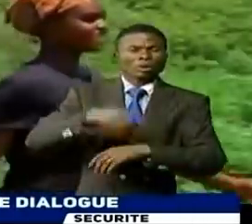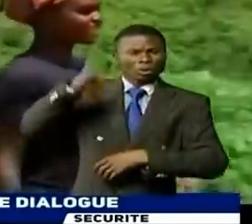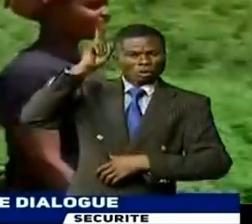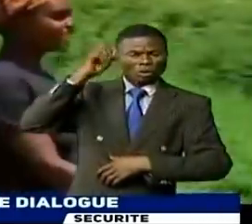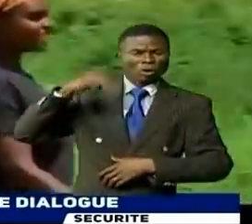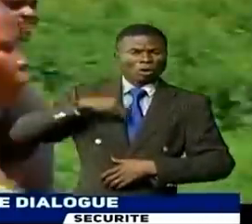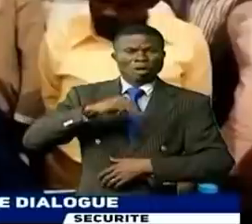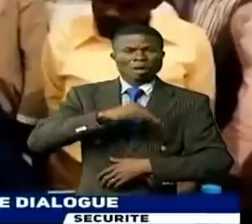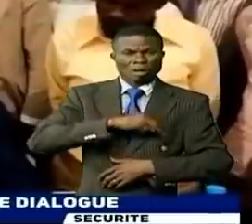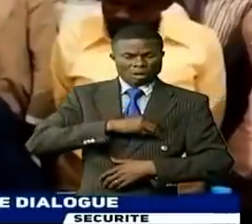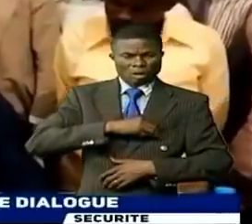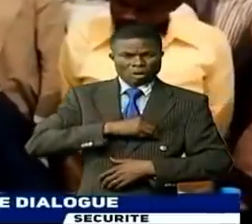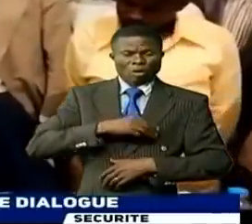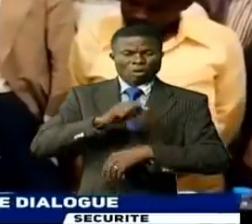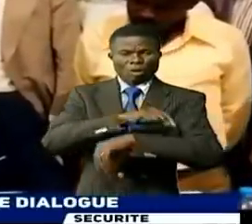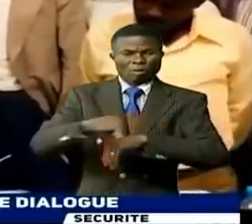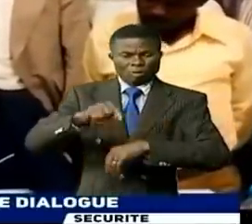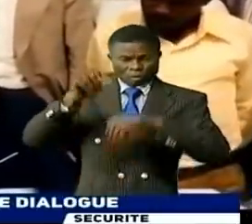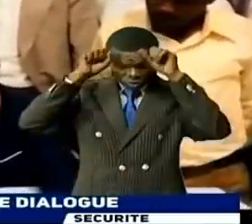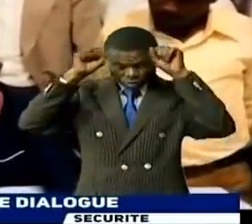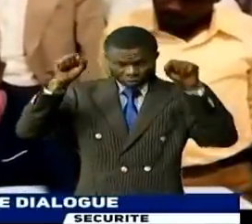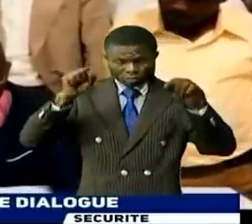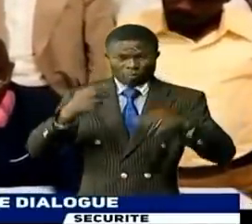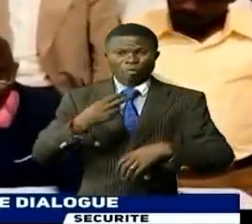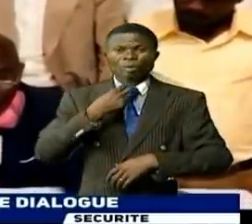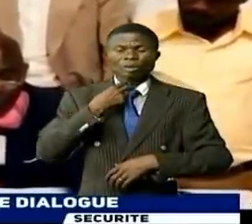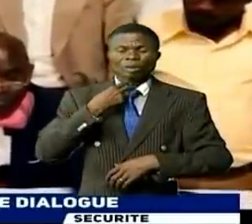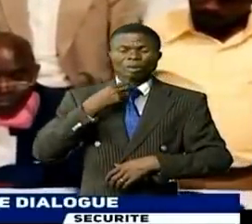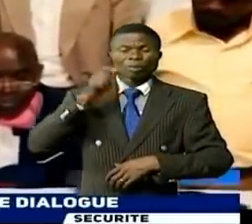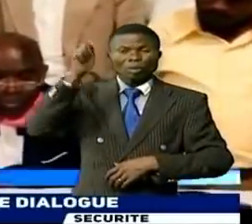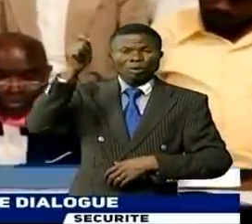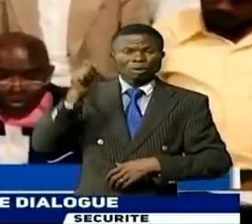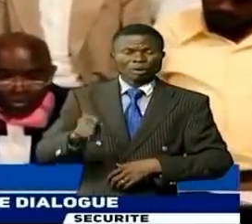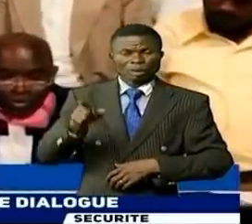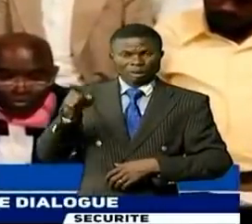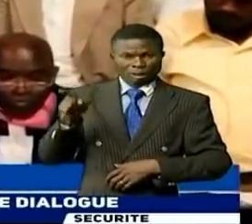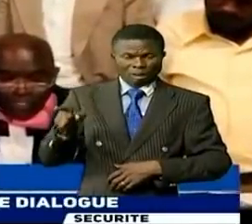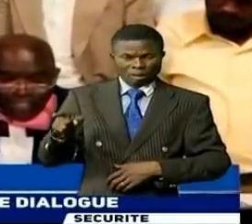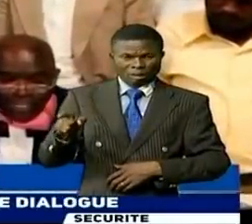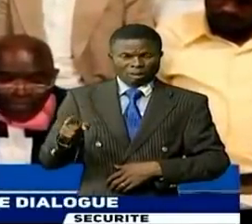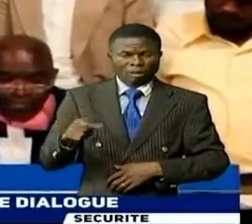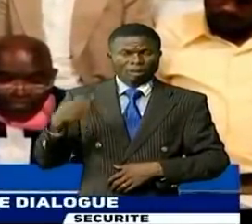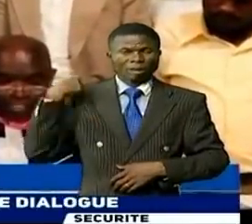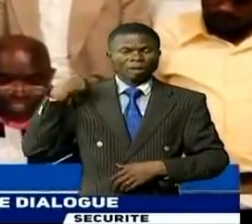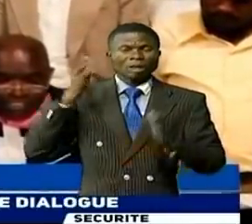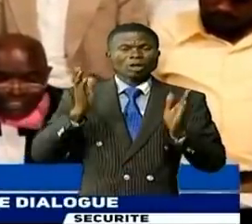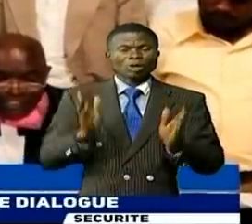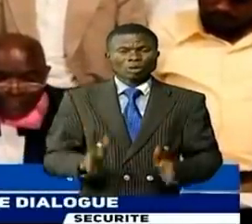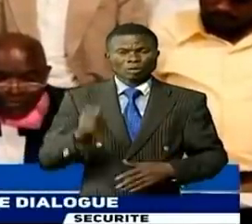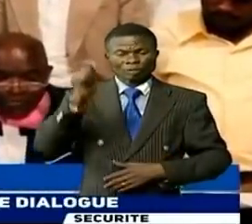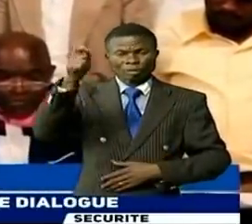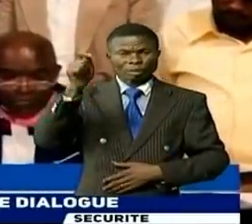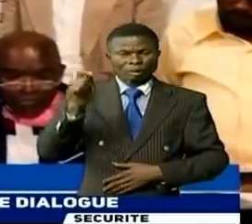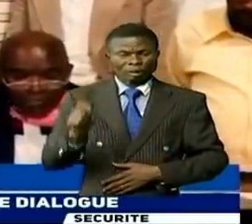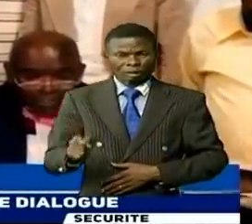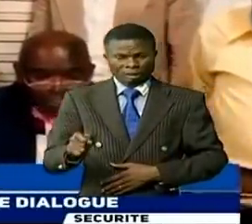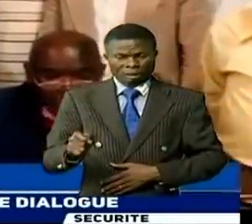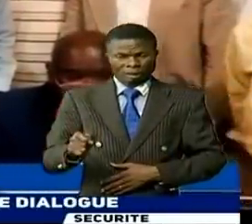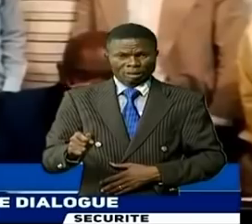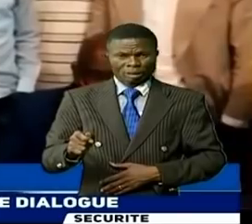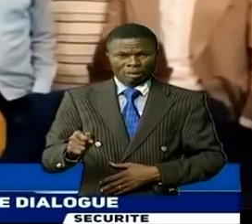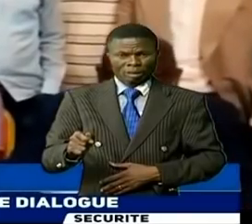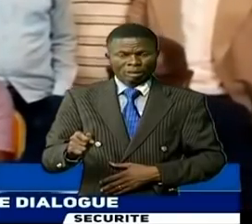task force présidentielle retenue par les miliciens. Au gouverneur militaire,